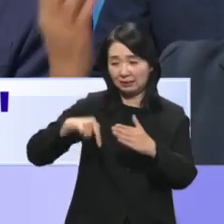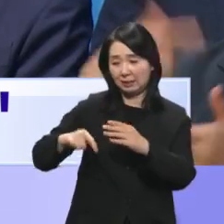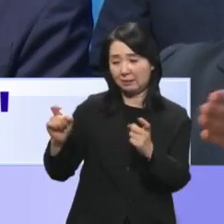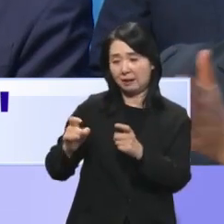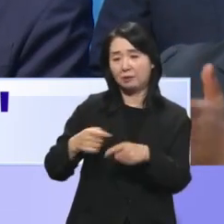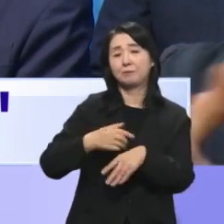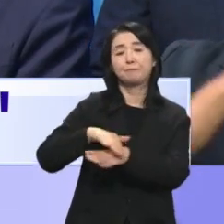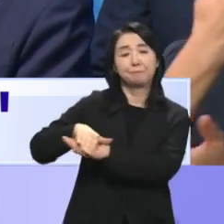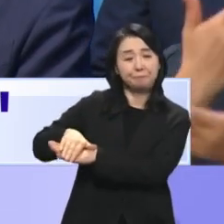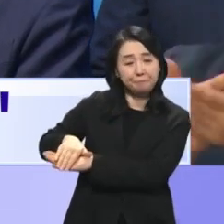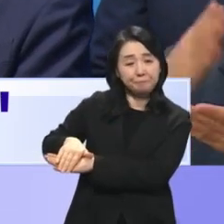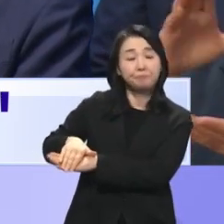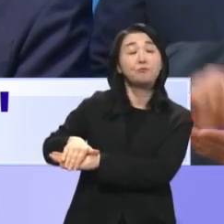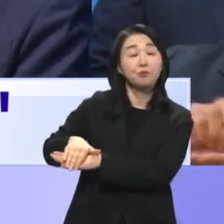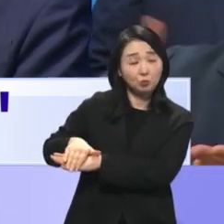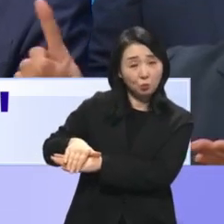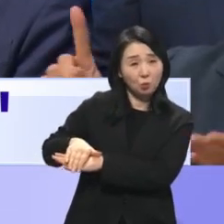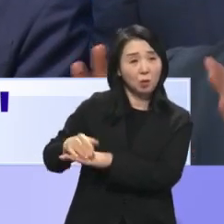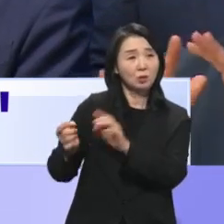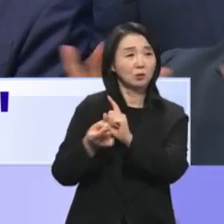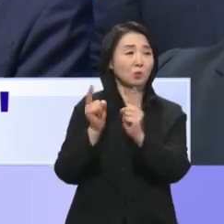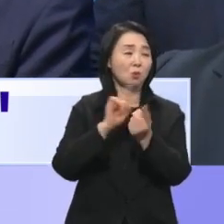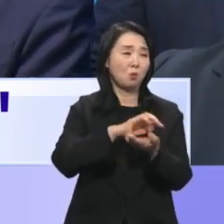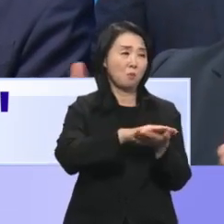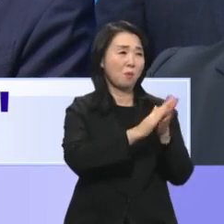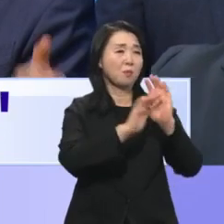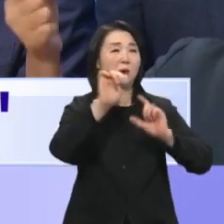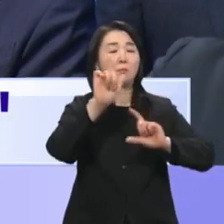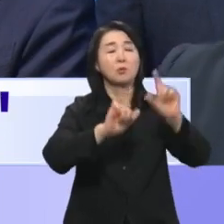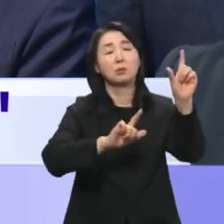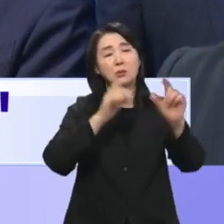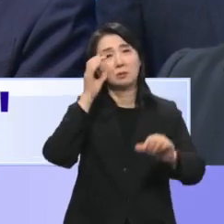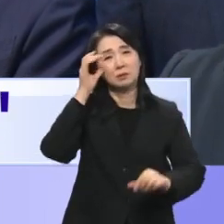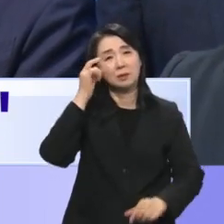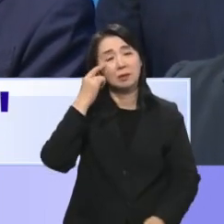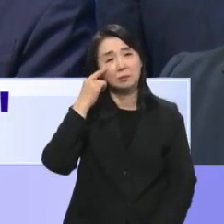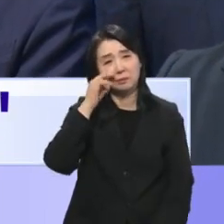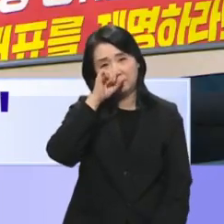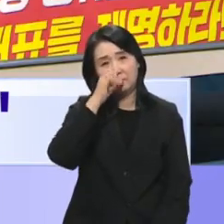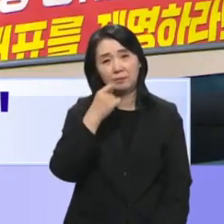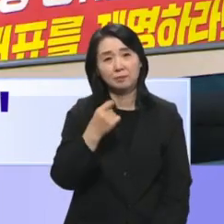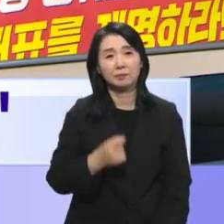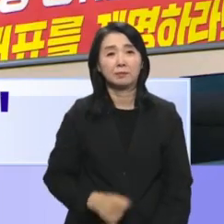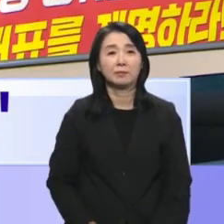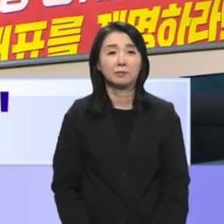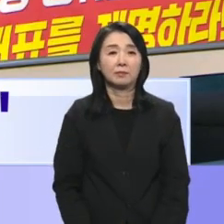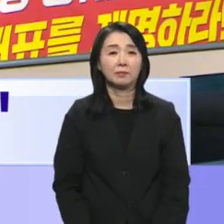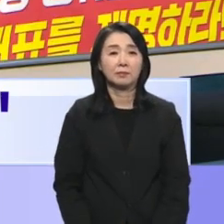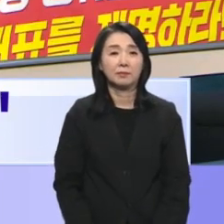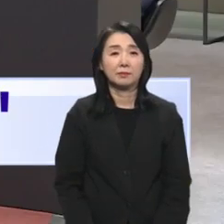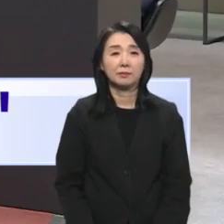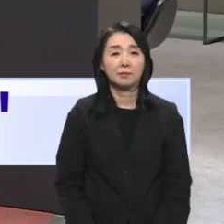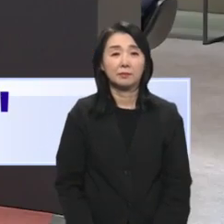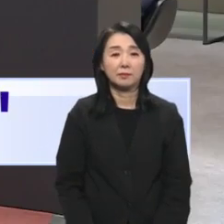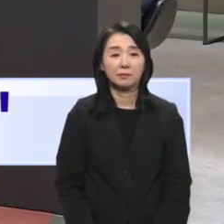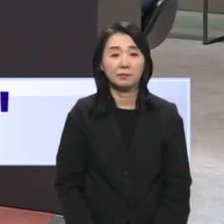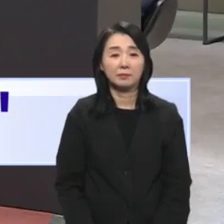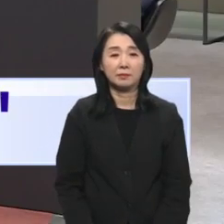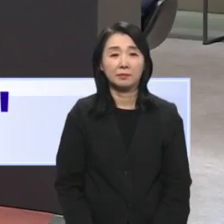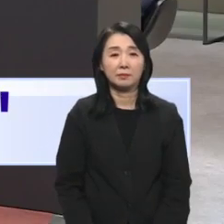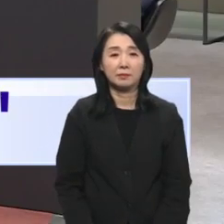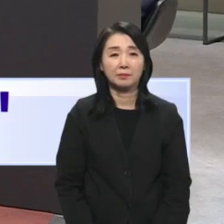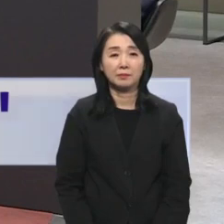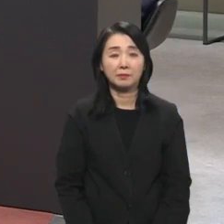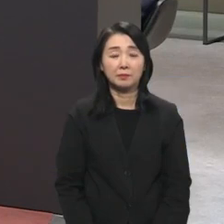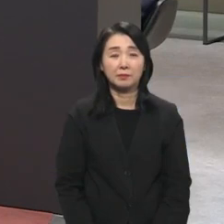우리가 스스로 변화할 수 있는 모습들에 힘을 좀 실는 것이 훨씬 더 중요할 때다라는 말씀을 드리겠습니다. 요것만 하나 여쭤보고 민주당 얘기로